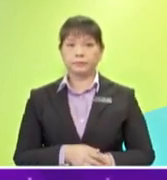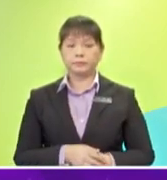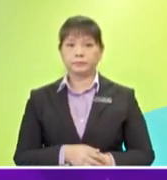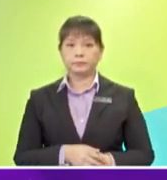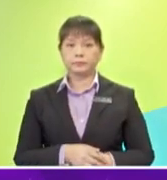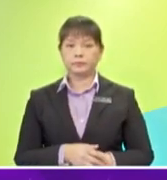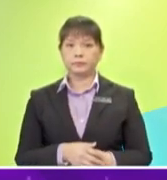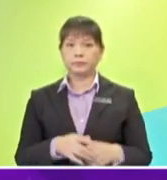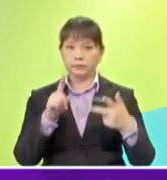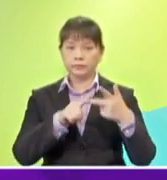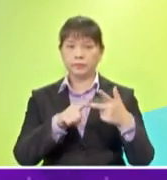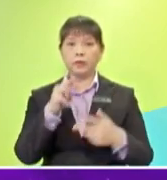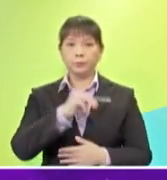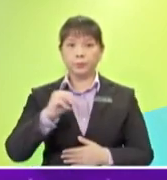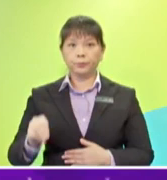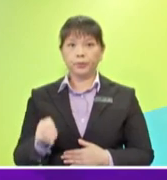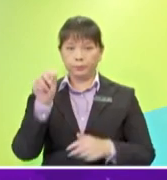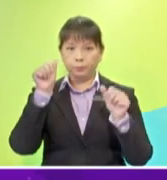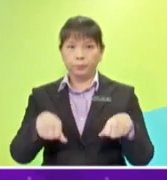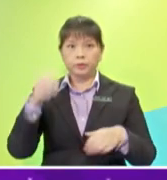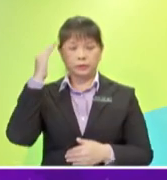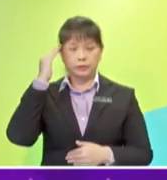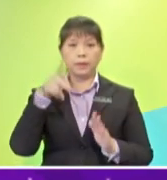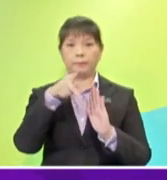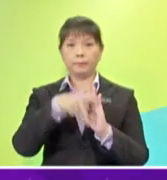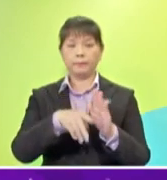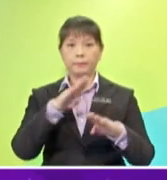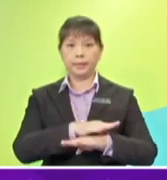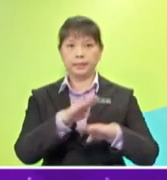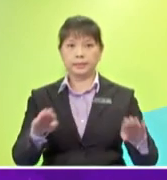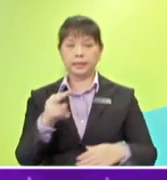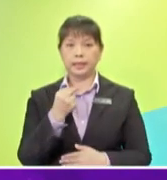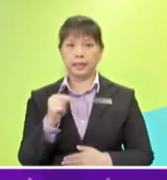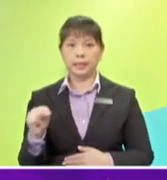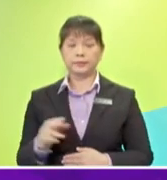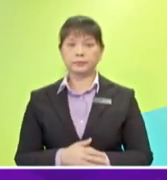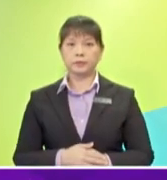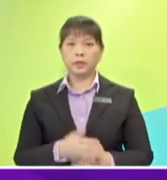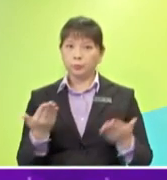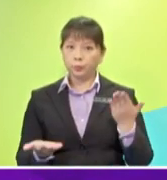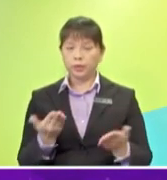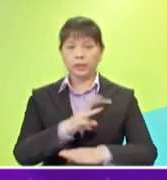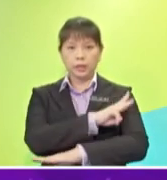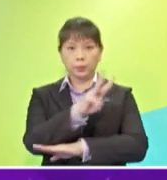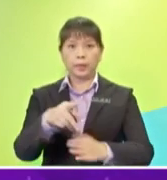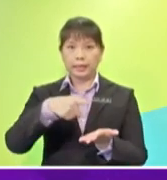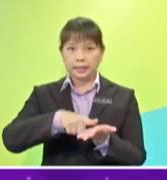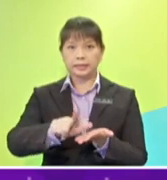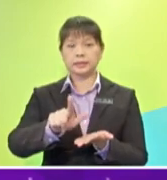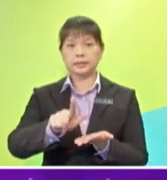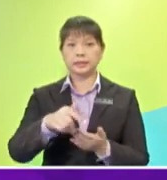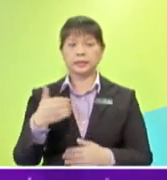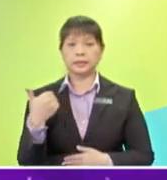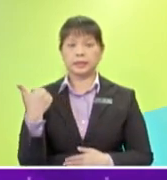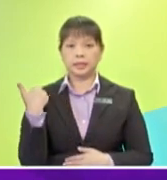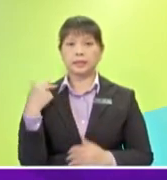murid-murid boleh tahu perbedaan contohnya Pak ini mungkin kalau saya licin ada peraturannya tempat ini